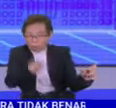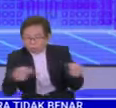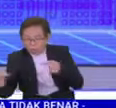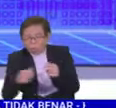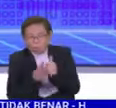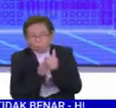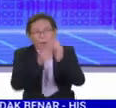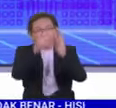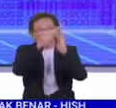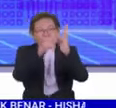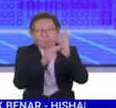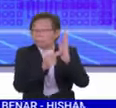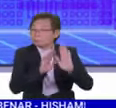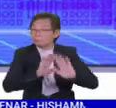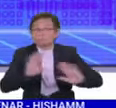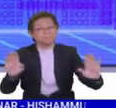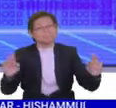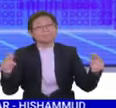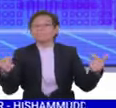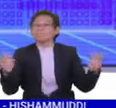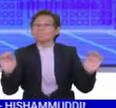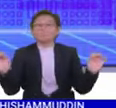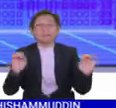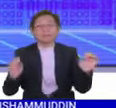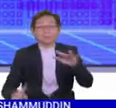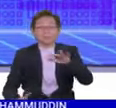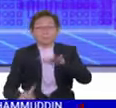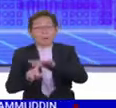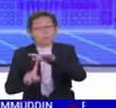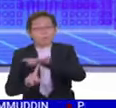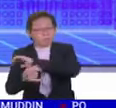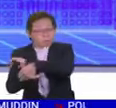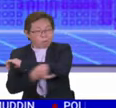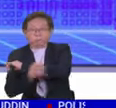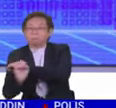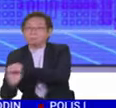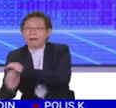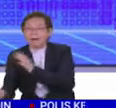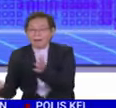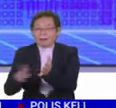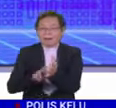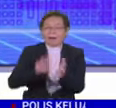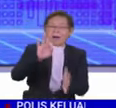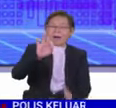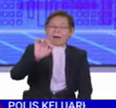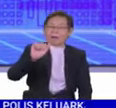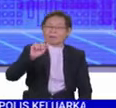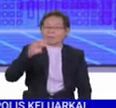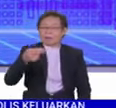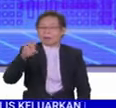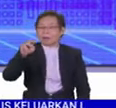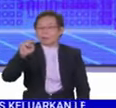patuh peraturan dan tidak menimbulkan sebarang provokasi. Ikuti laporan Fahmi Zaidi.